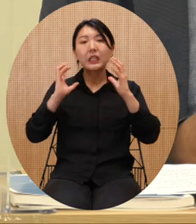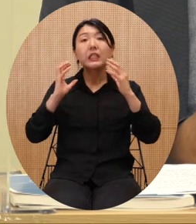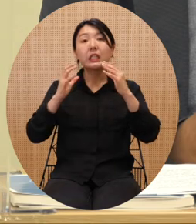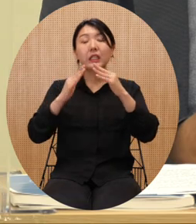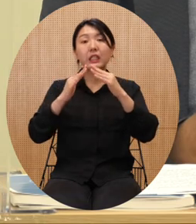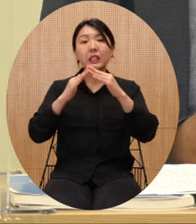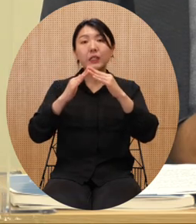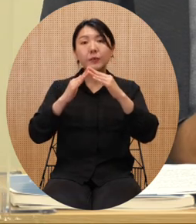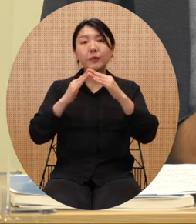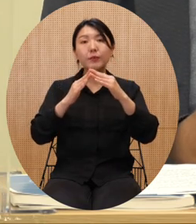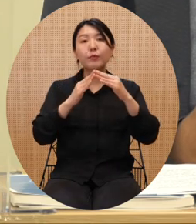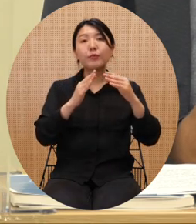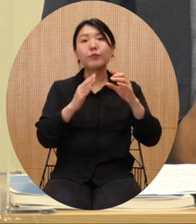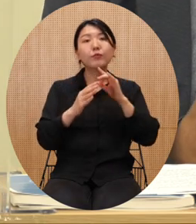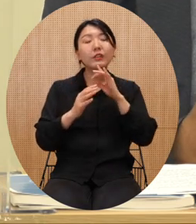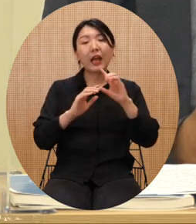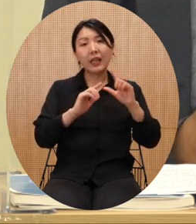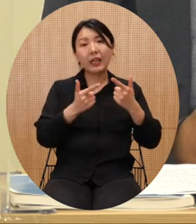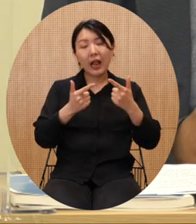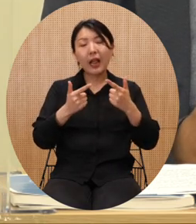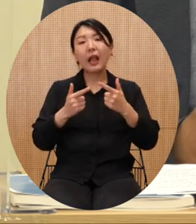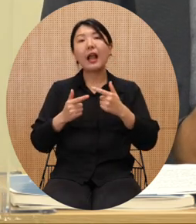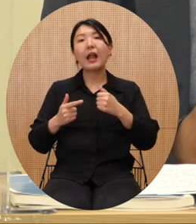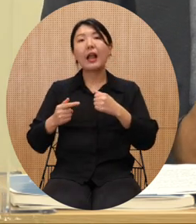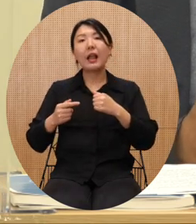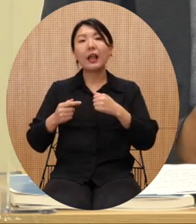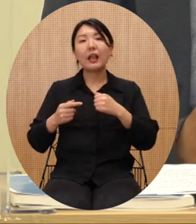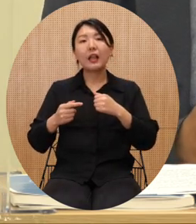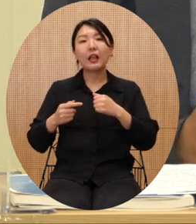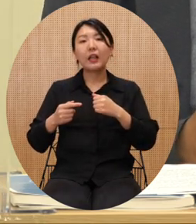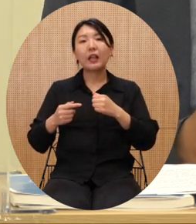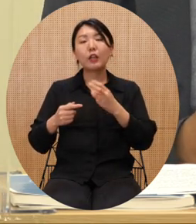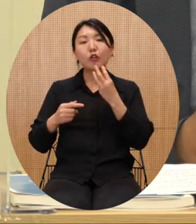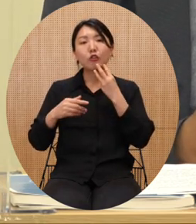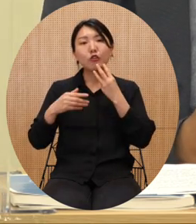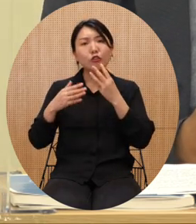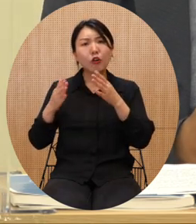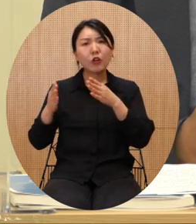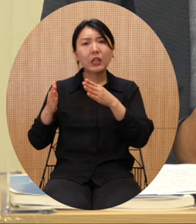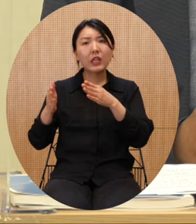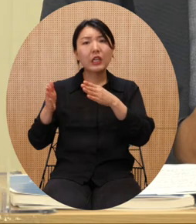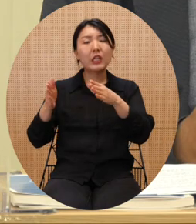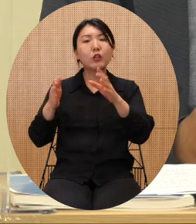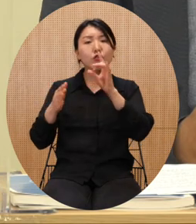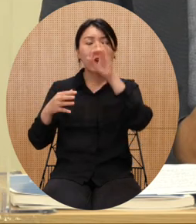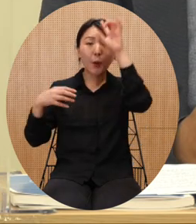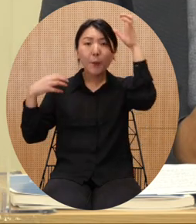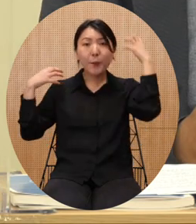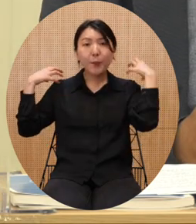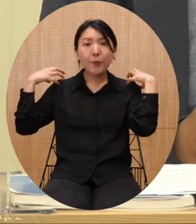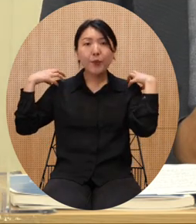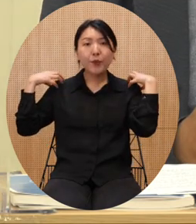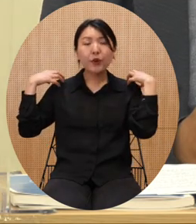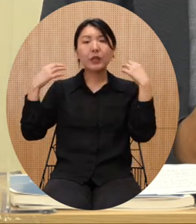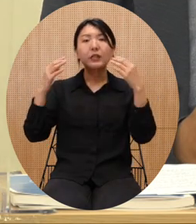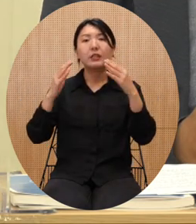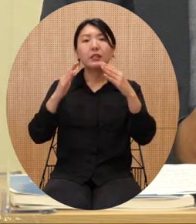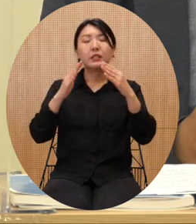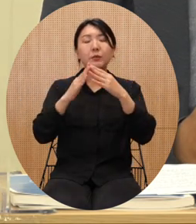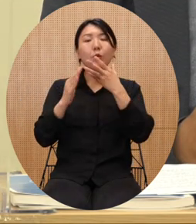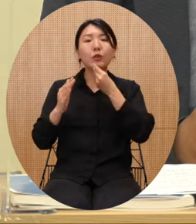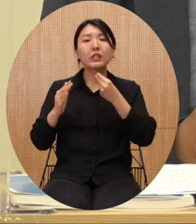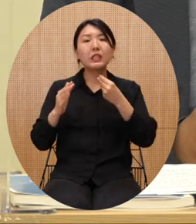주거, 그 아동 주거복지뿐만 아니라 주거비뿐만 아니라 우리 경기도나 그 중앙정부의